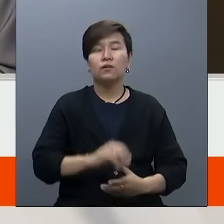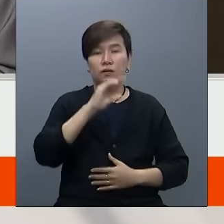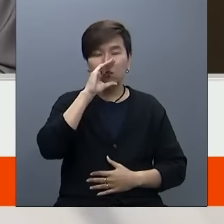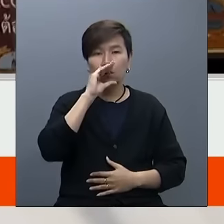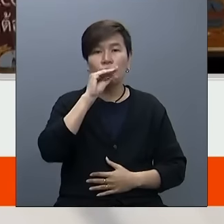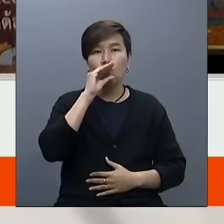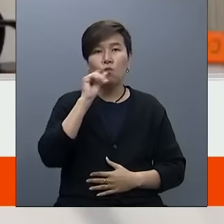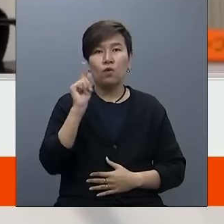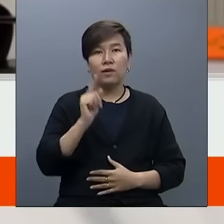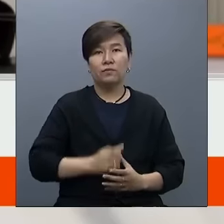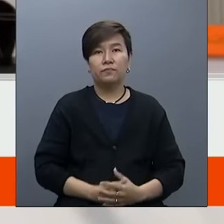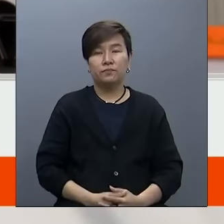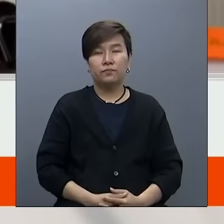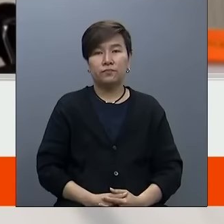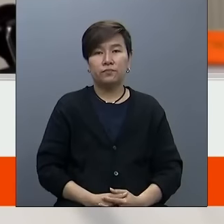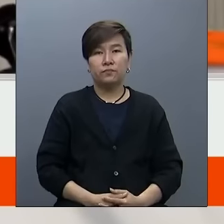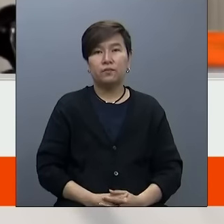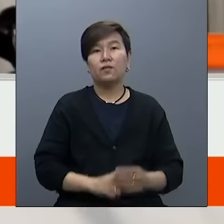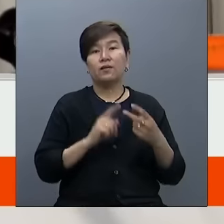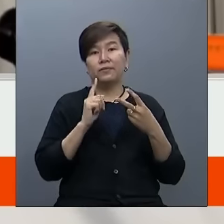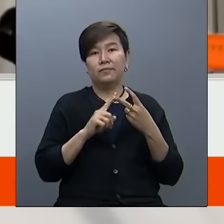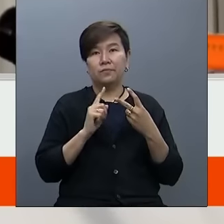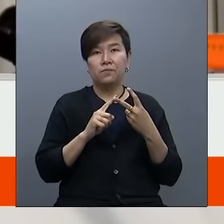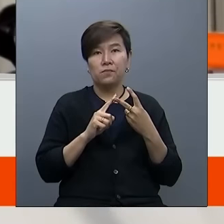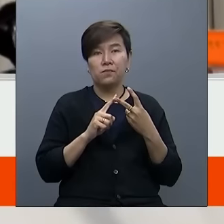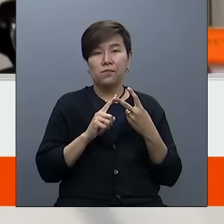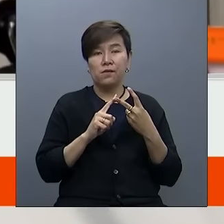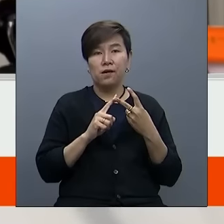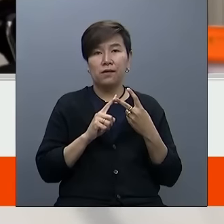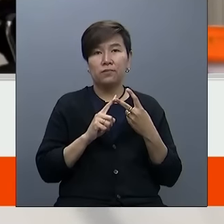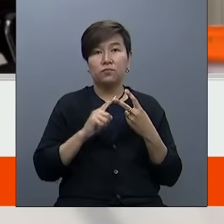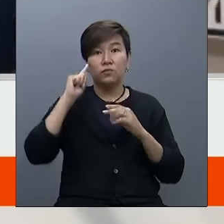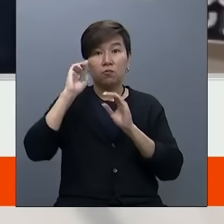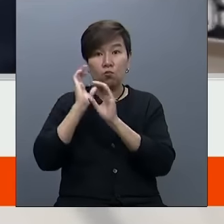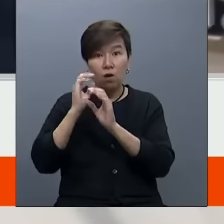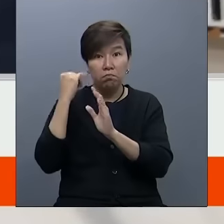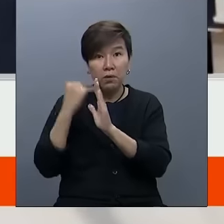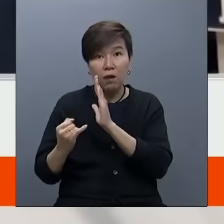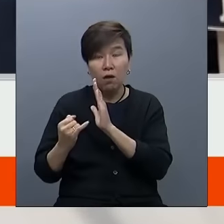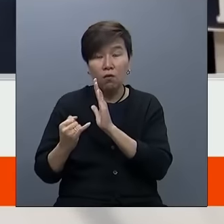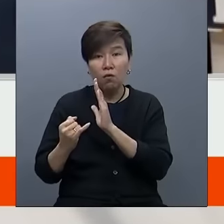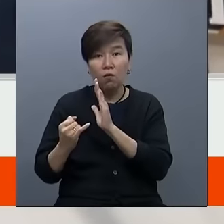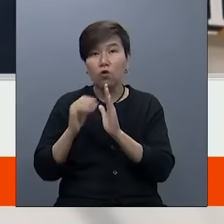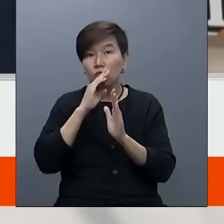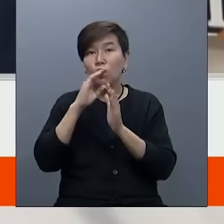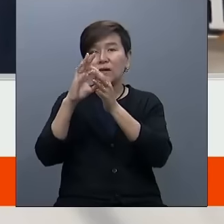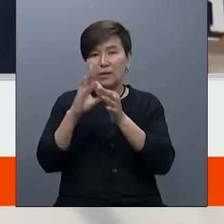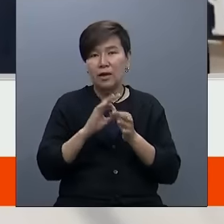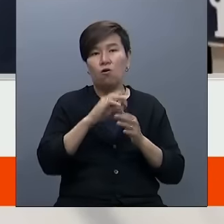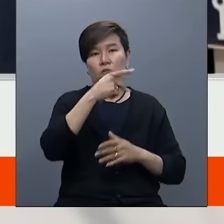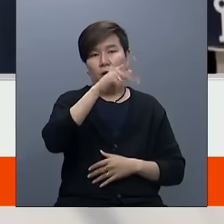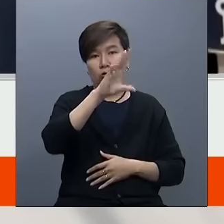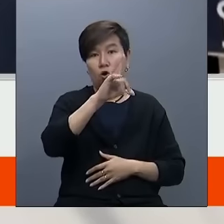ก็ต้องอยู่ที่ว่าคดีที่สองเนี่ยมันเกี่ยวกับความผิดเจ้างานไหมถ้าไม่เกี่ยวก็ไม่ไปปปช.ถ้าเกี่ยวต้องไปแน่